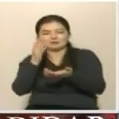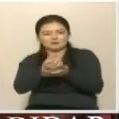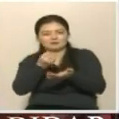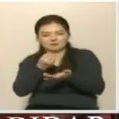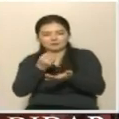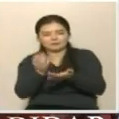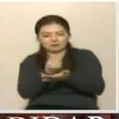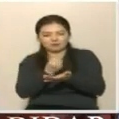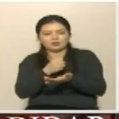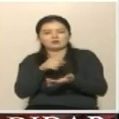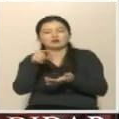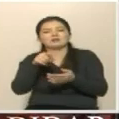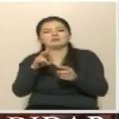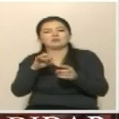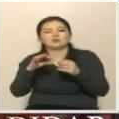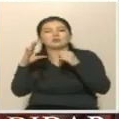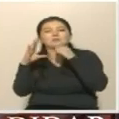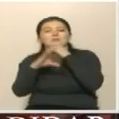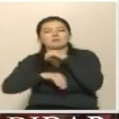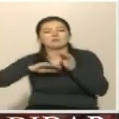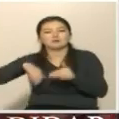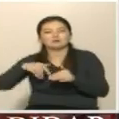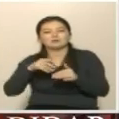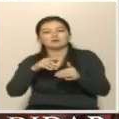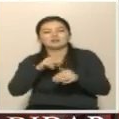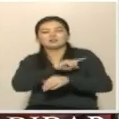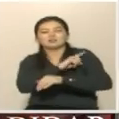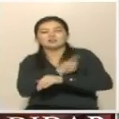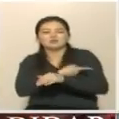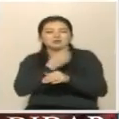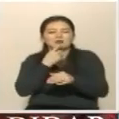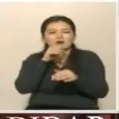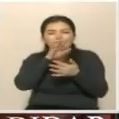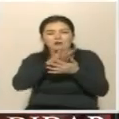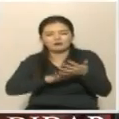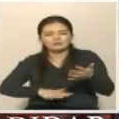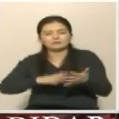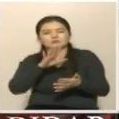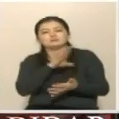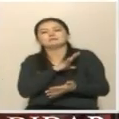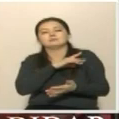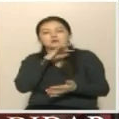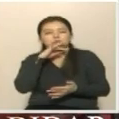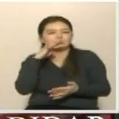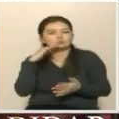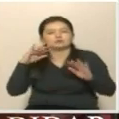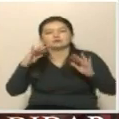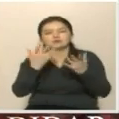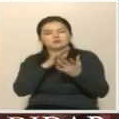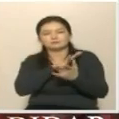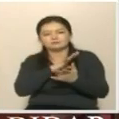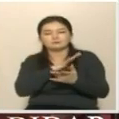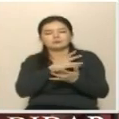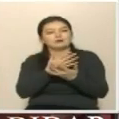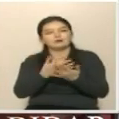если не та Вена пойдет сильное кровотечение смогут ли оказать вовремя помощь это может быть заражение